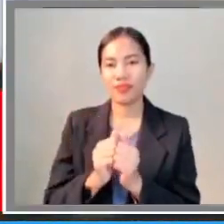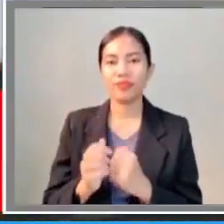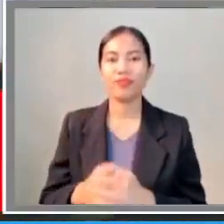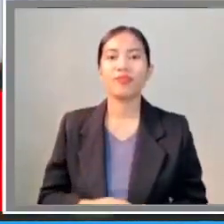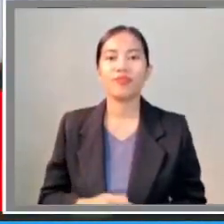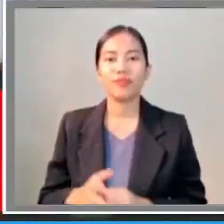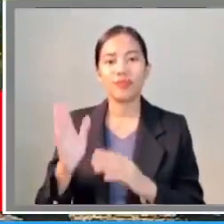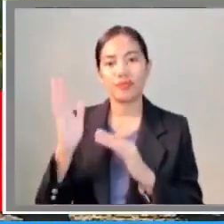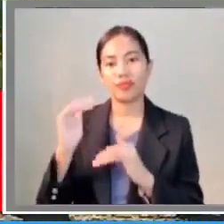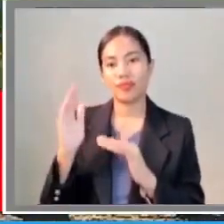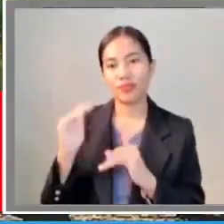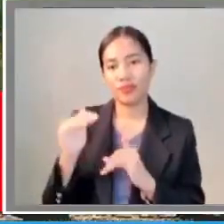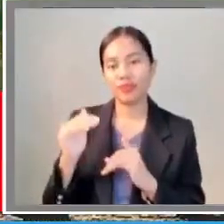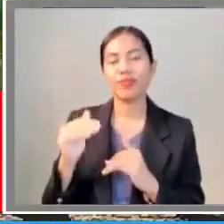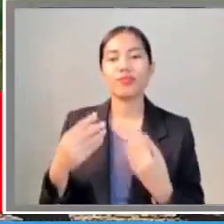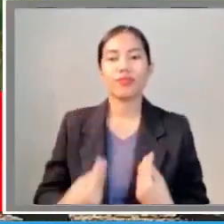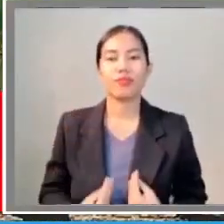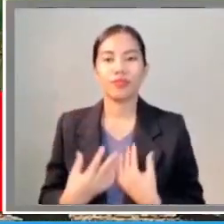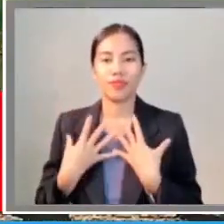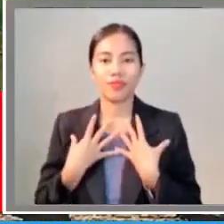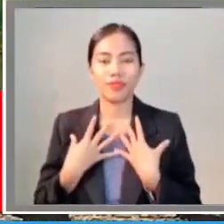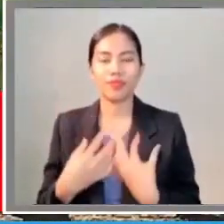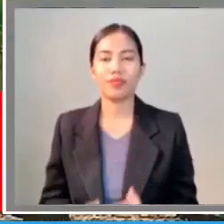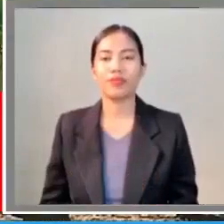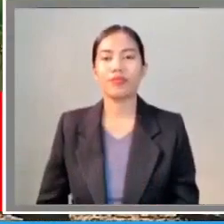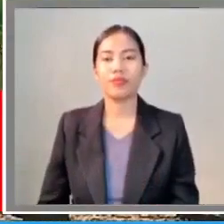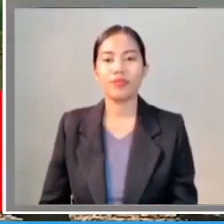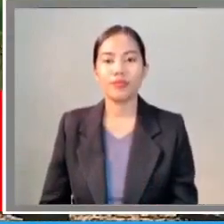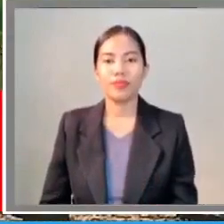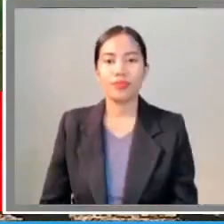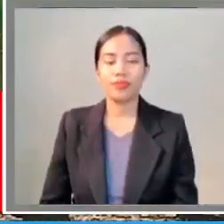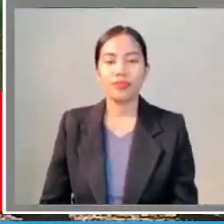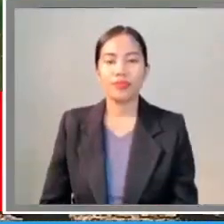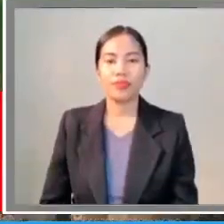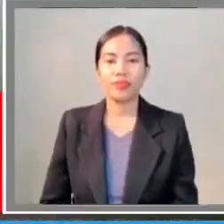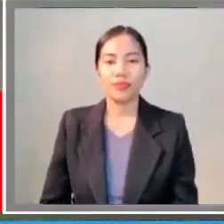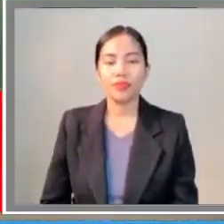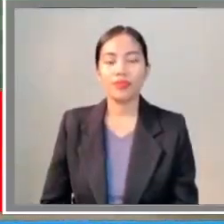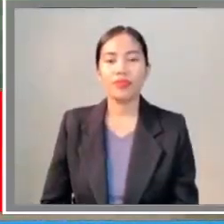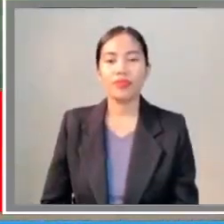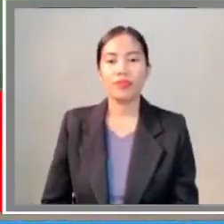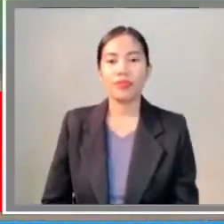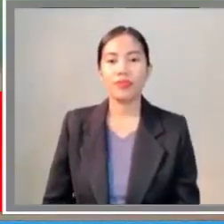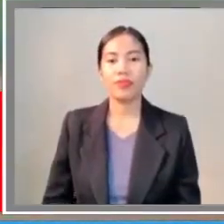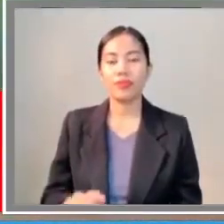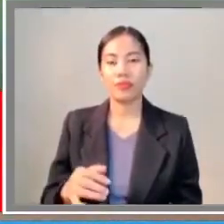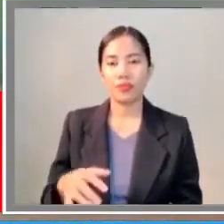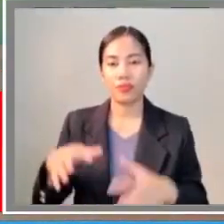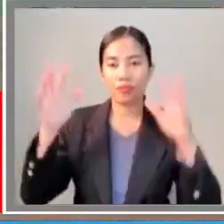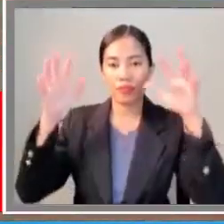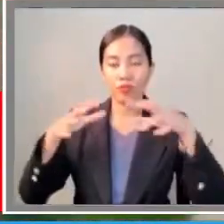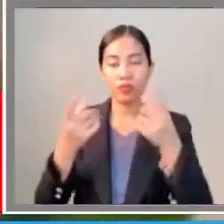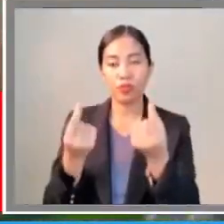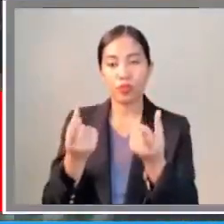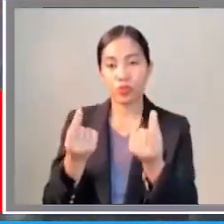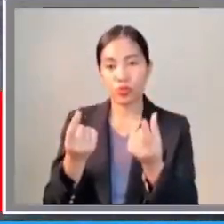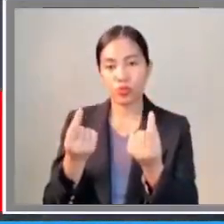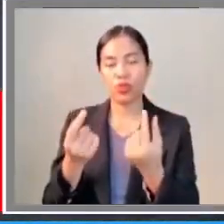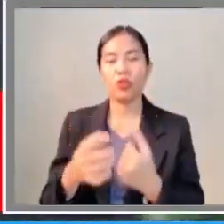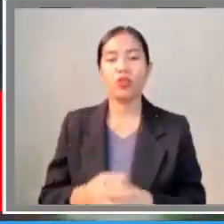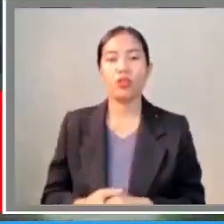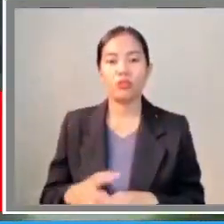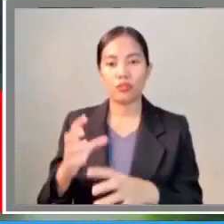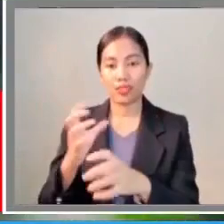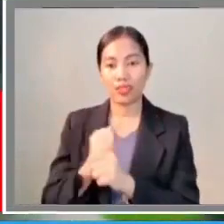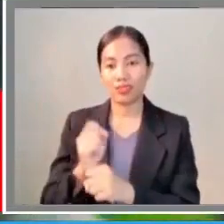pag-asa. Pag walang pang-ulam, nangunguha lang si mama ng, ano, ng tuhoy. Dito sa Talisay,